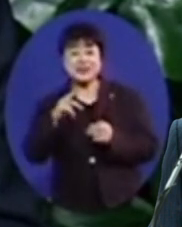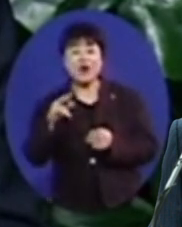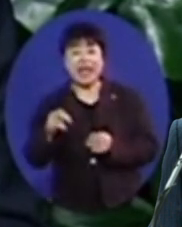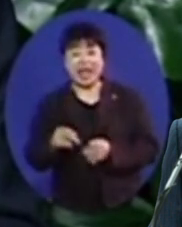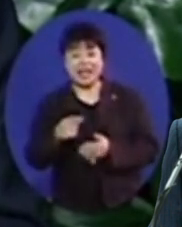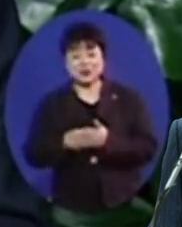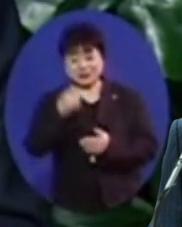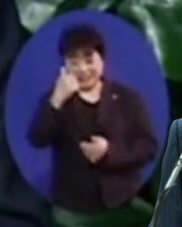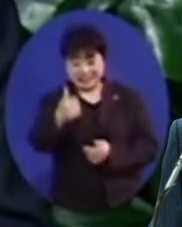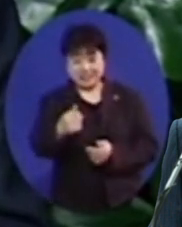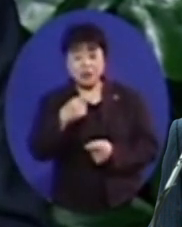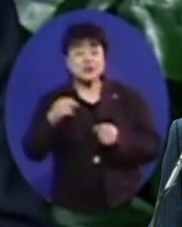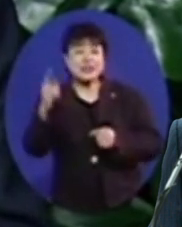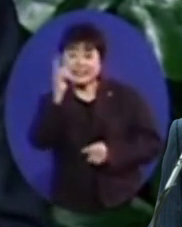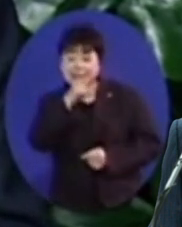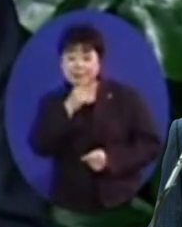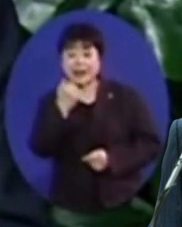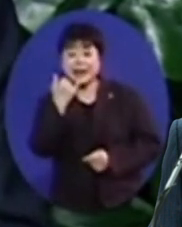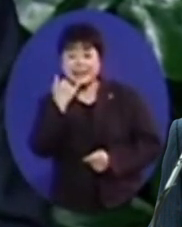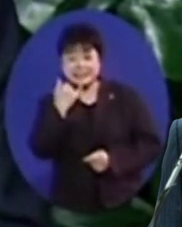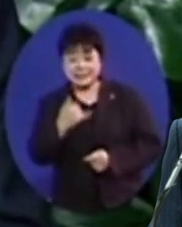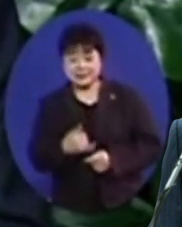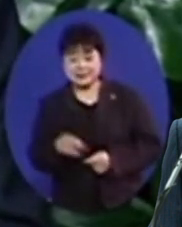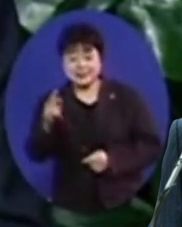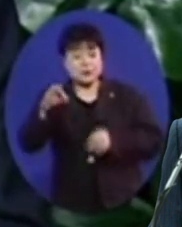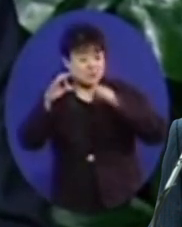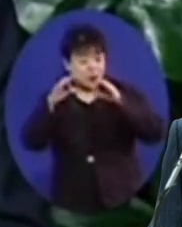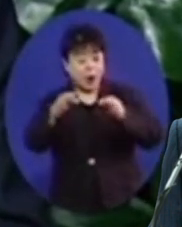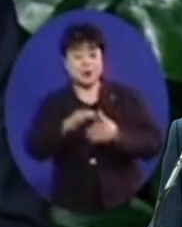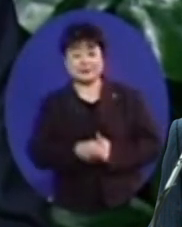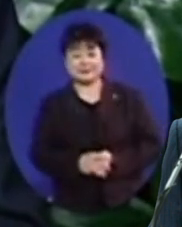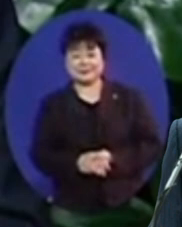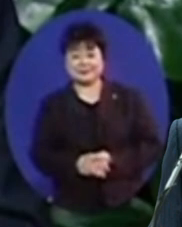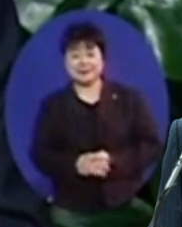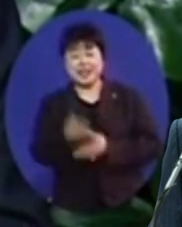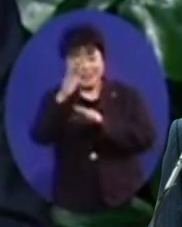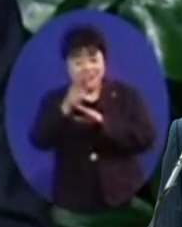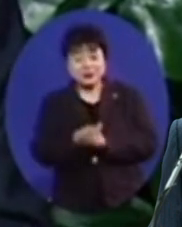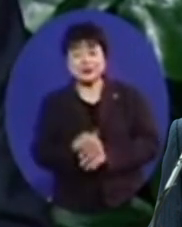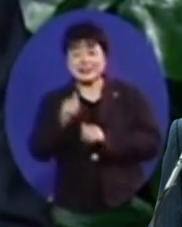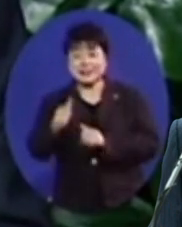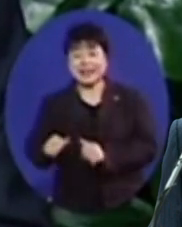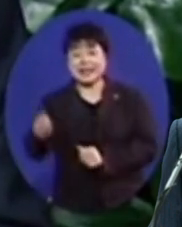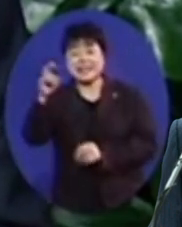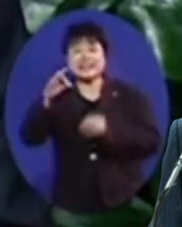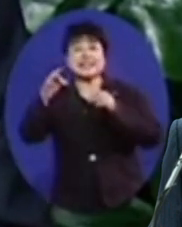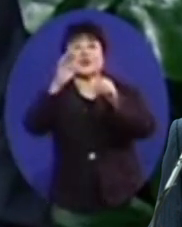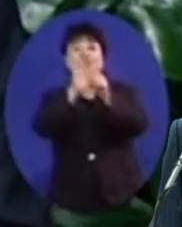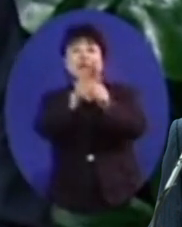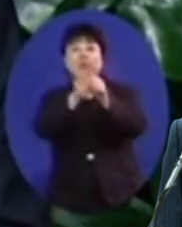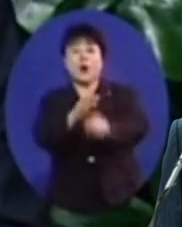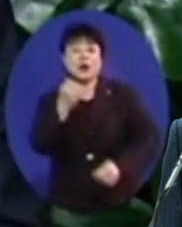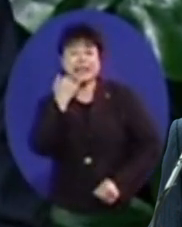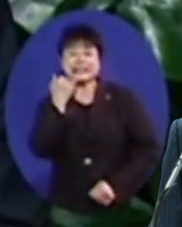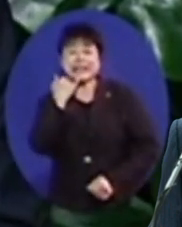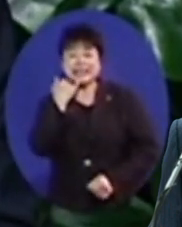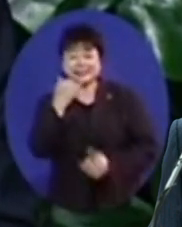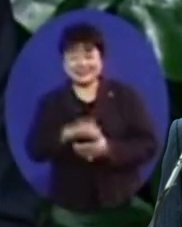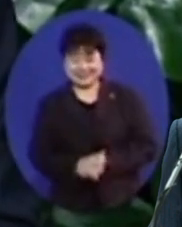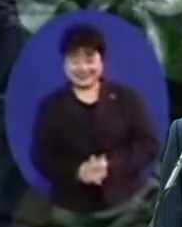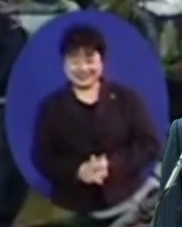말이 목소리가 나빠도 서두만 잡아라 그럼 성도들이 따라서 올바르게 해줄 테니까.